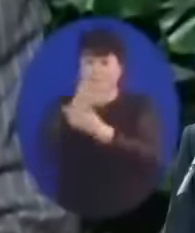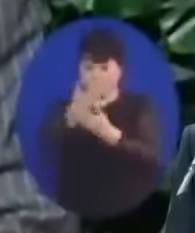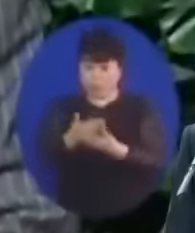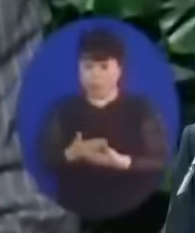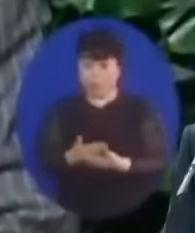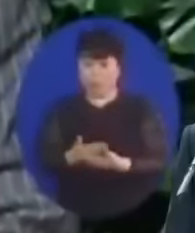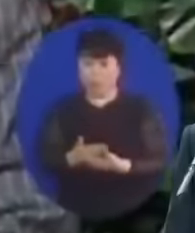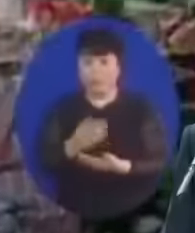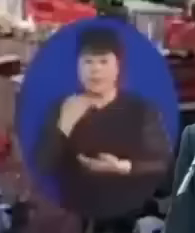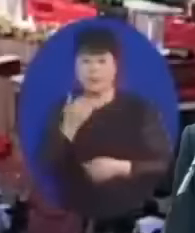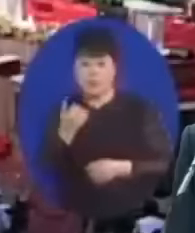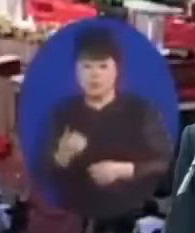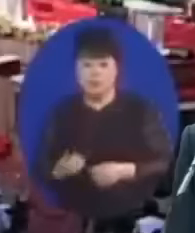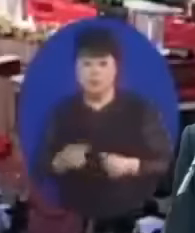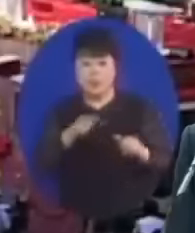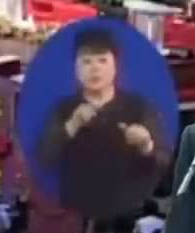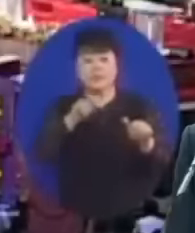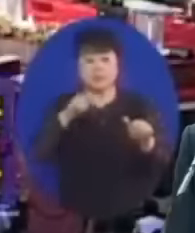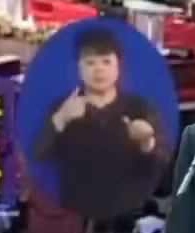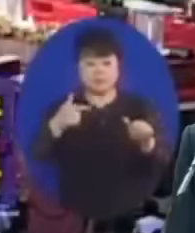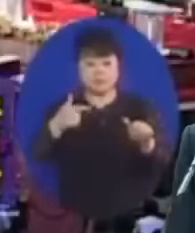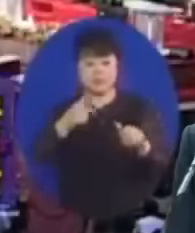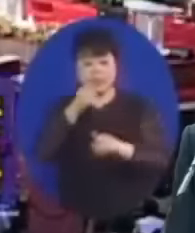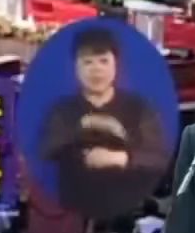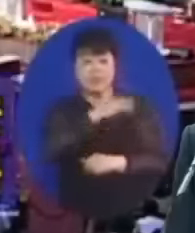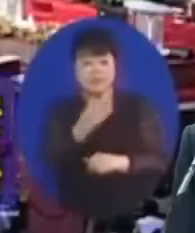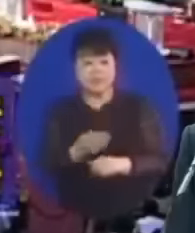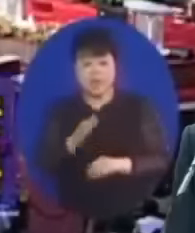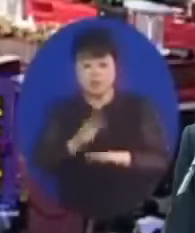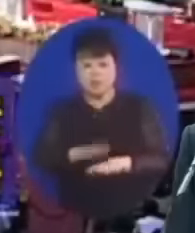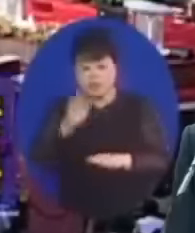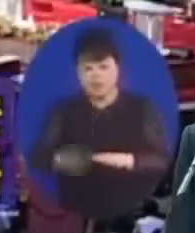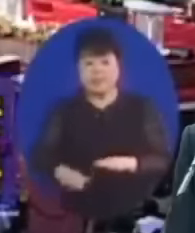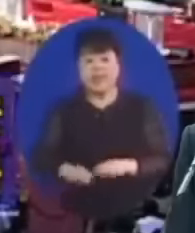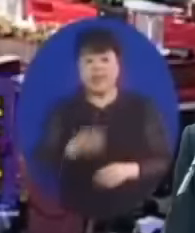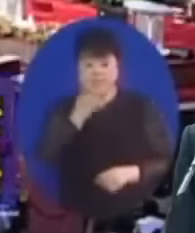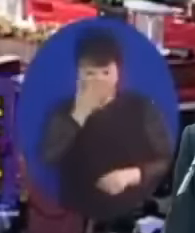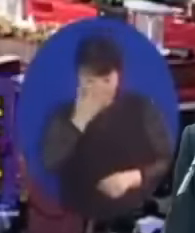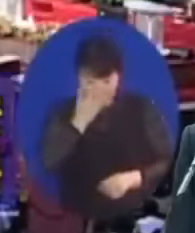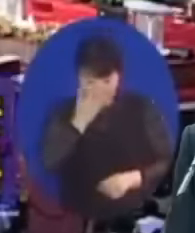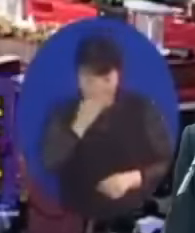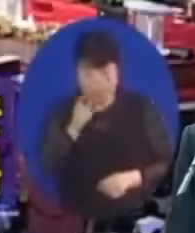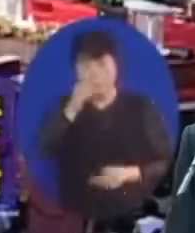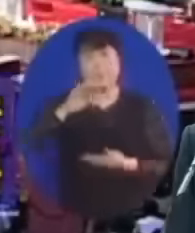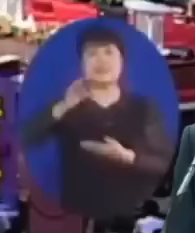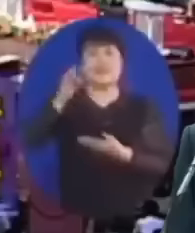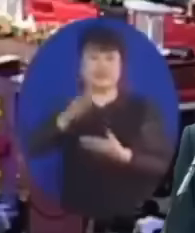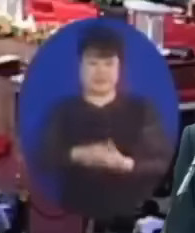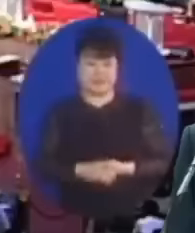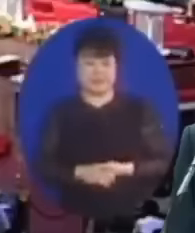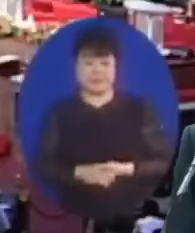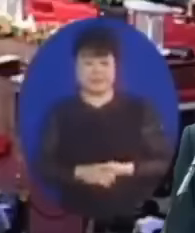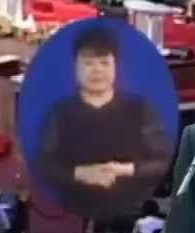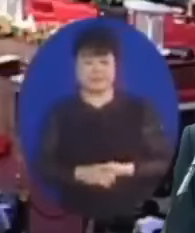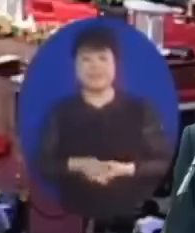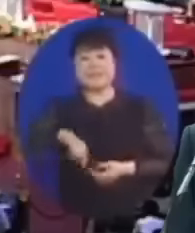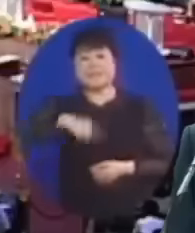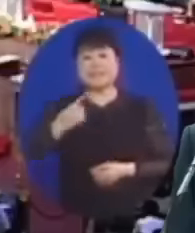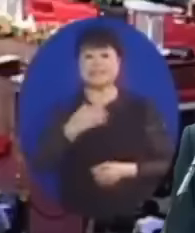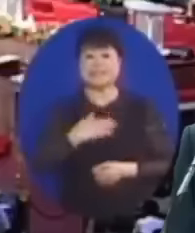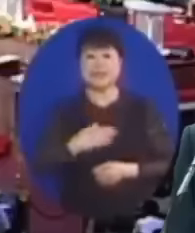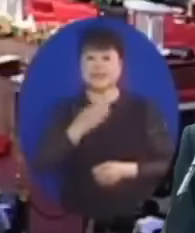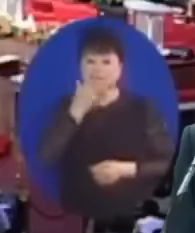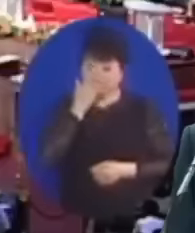것입니다. 베드로전서 5장 6절에 하나님의 능하신 손 아래서 겸손하라. 때가 되면 너희를 높이시리. 우리가 우리 자신을